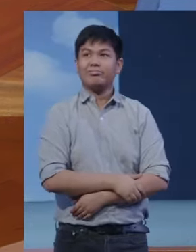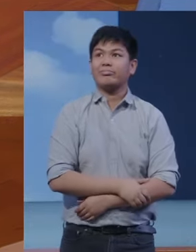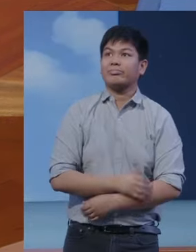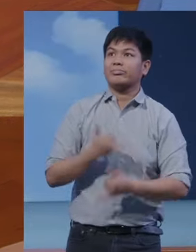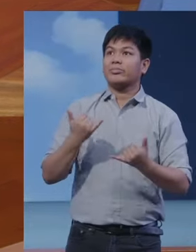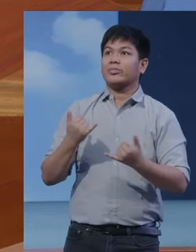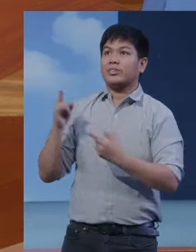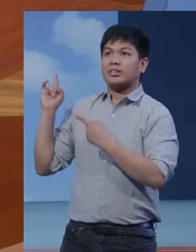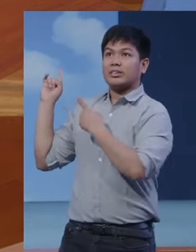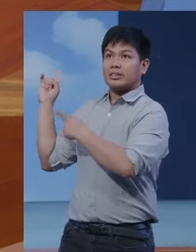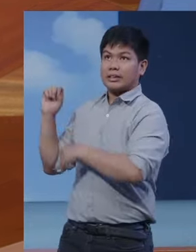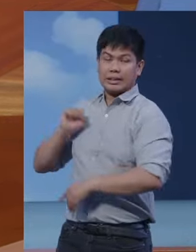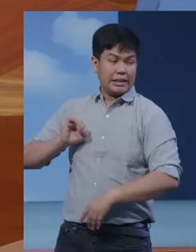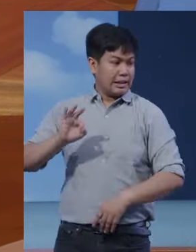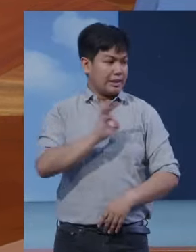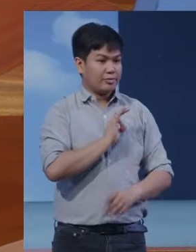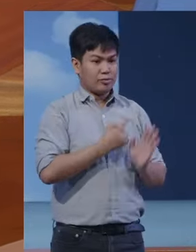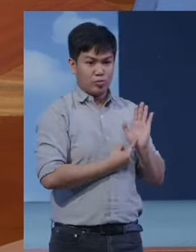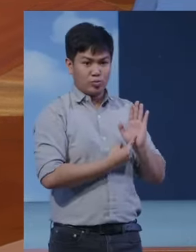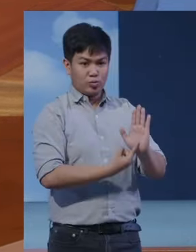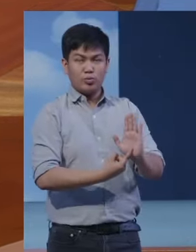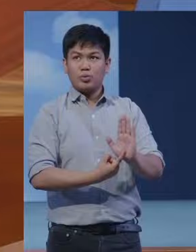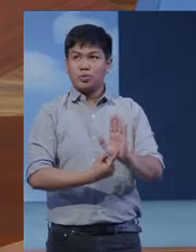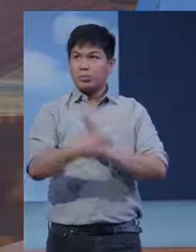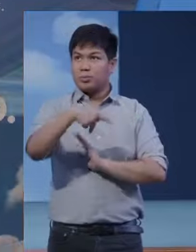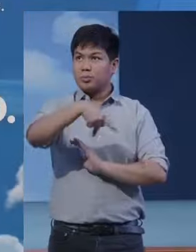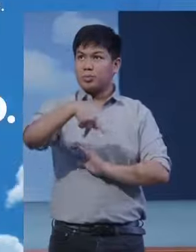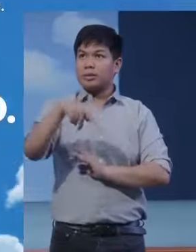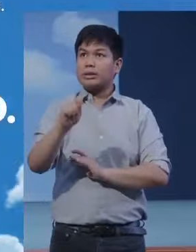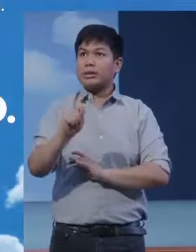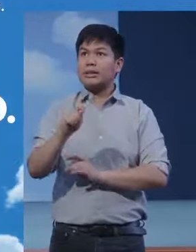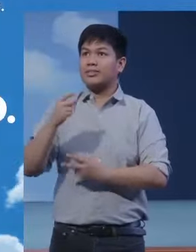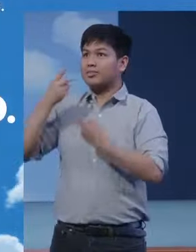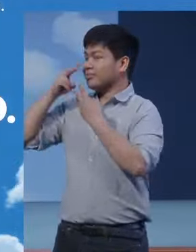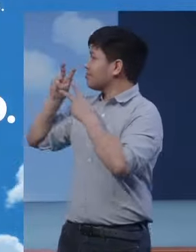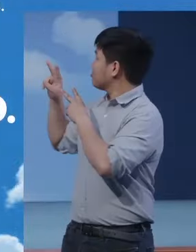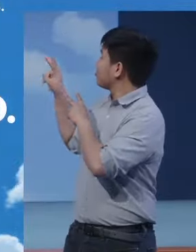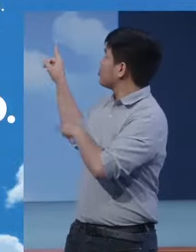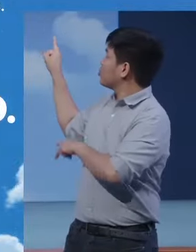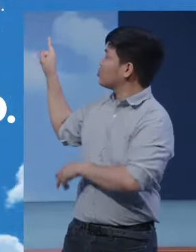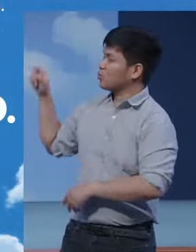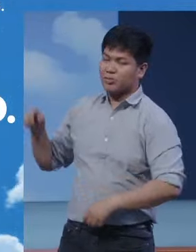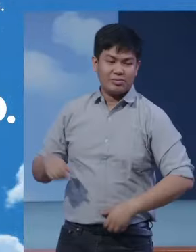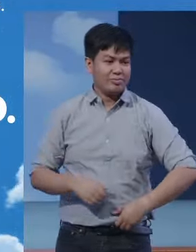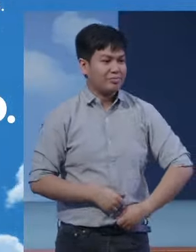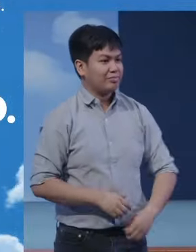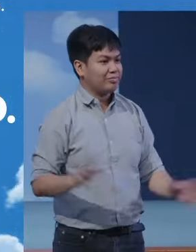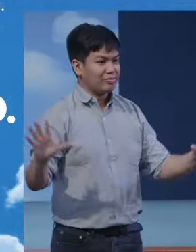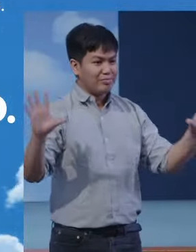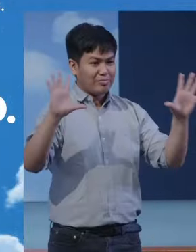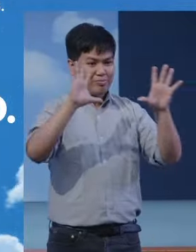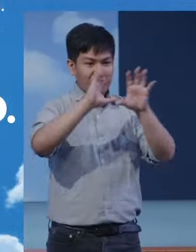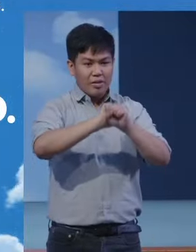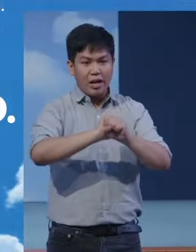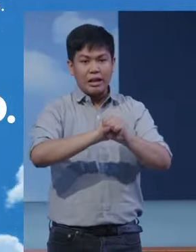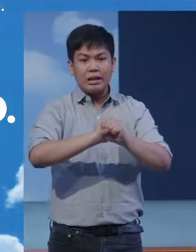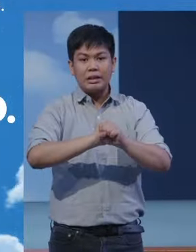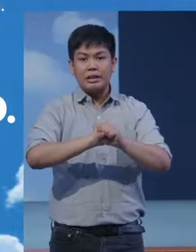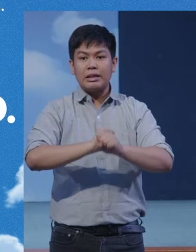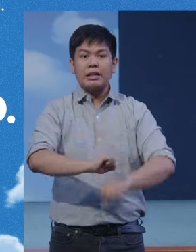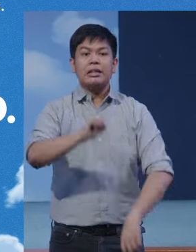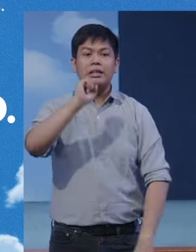ating staff yung PowerPoint slide na pinakita ni Pastor kanina umaga Dito po ako magtatapos kung ang